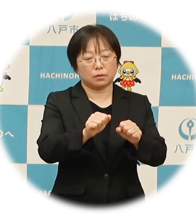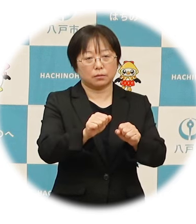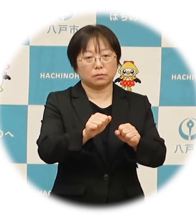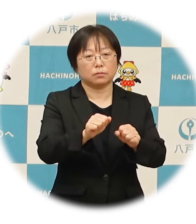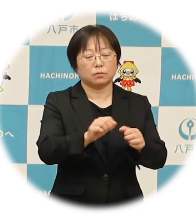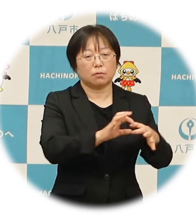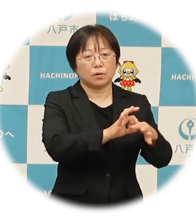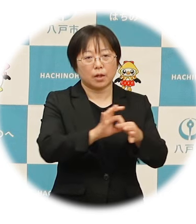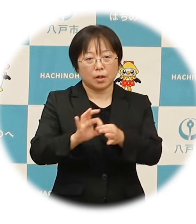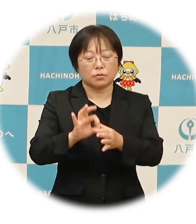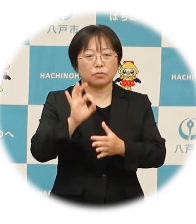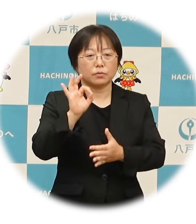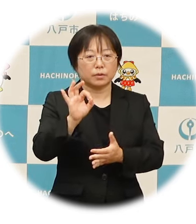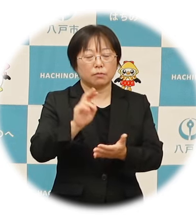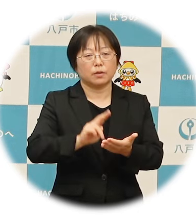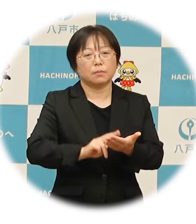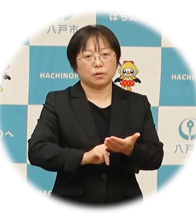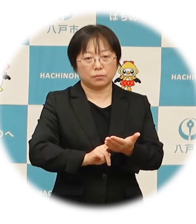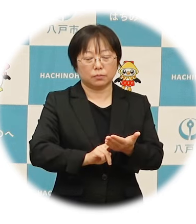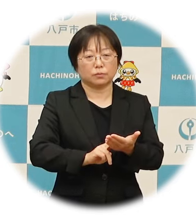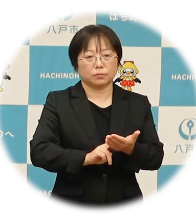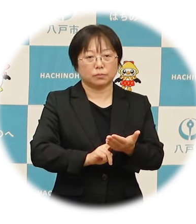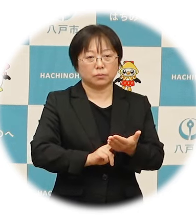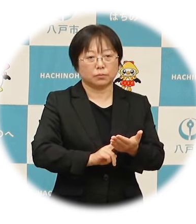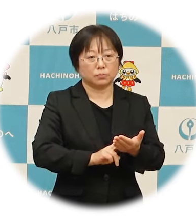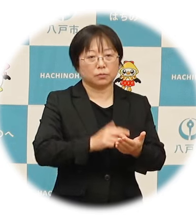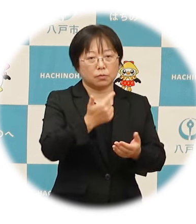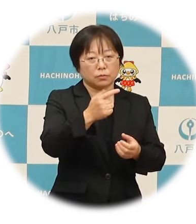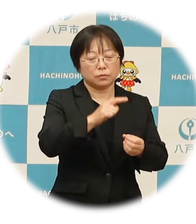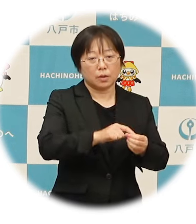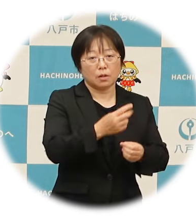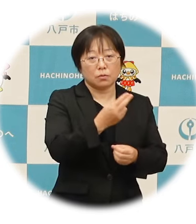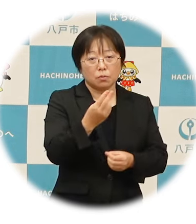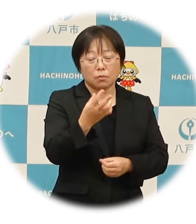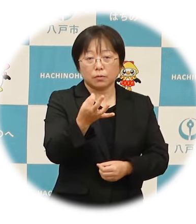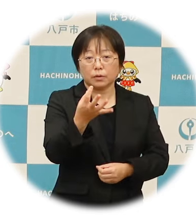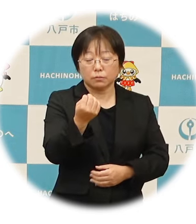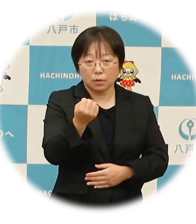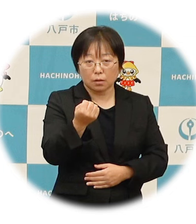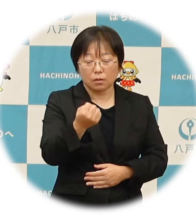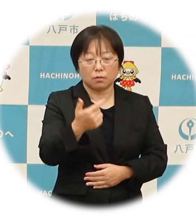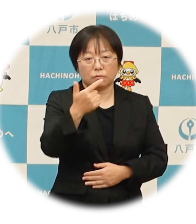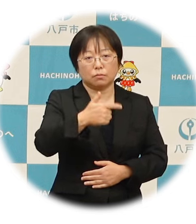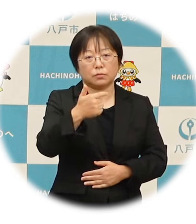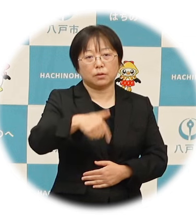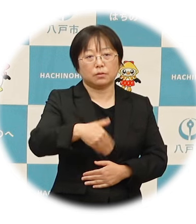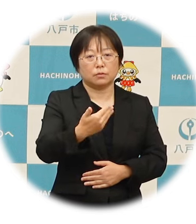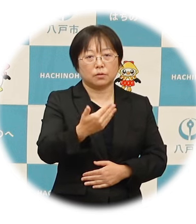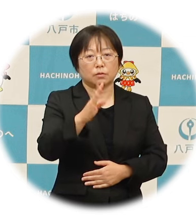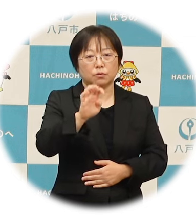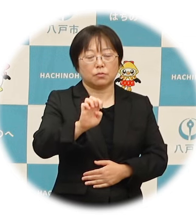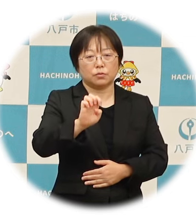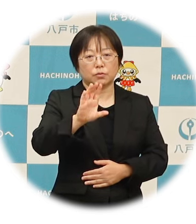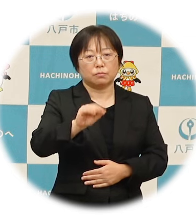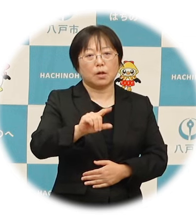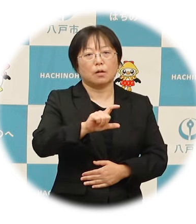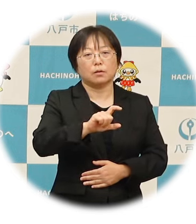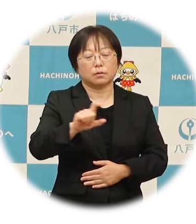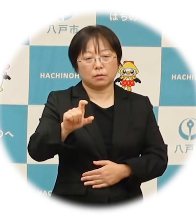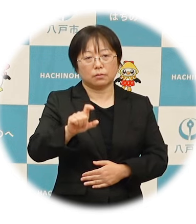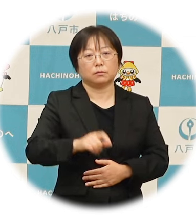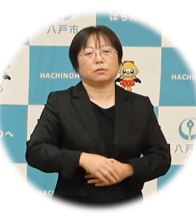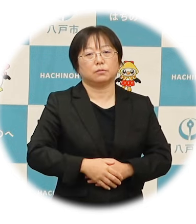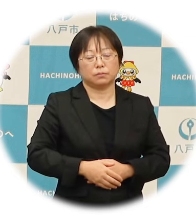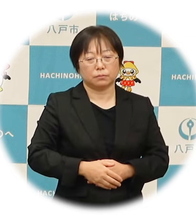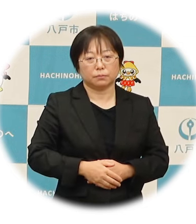継続費を設定するもので、令和6年度分として6940万円を計